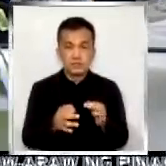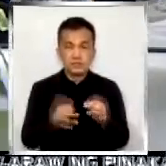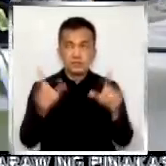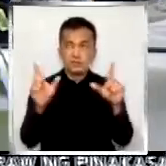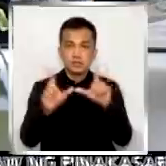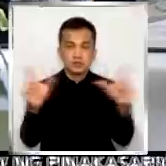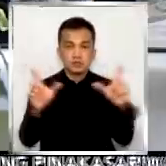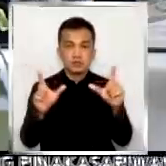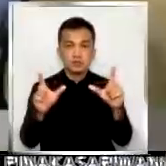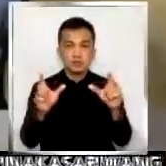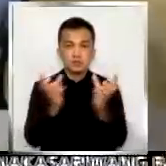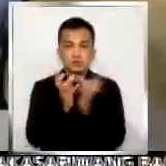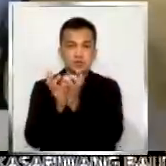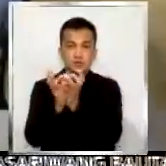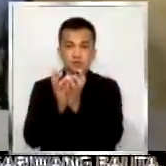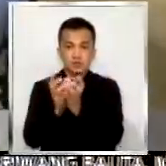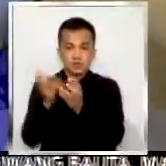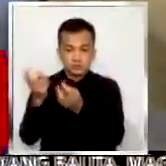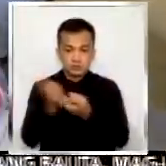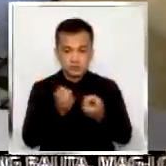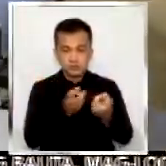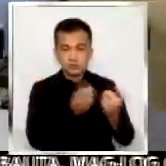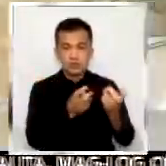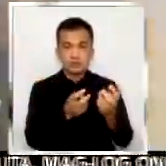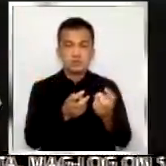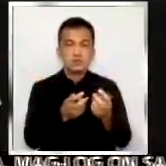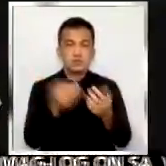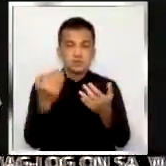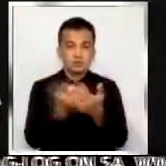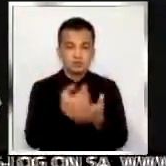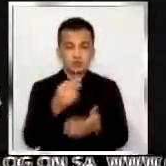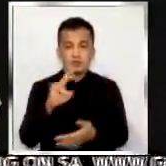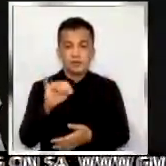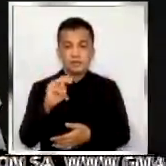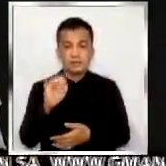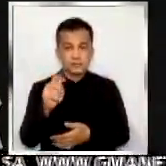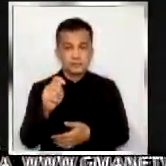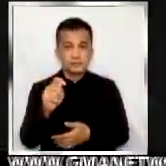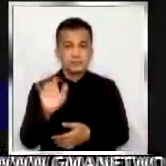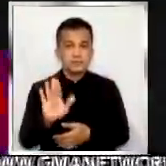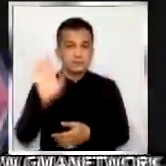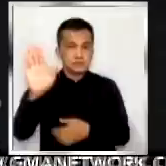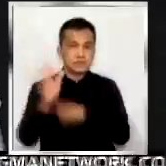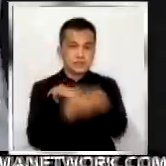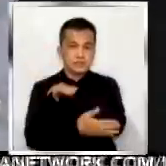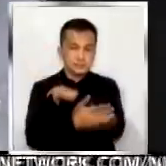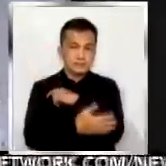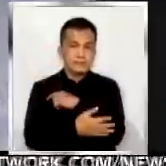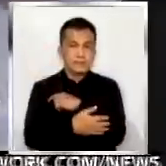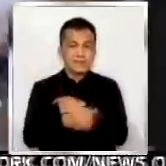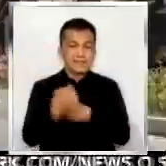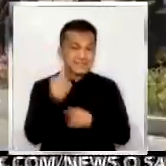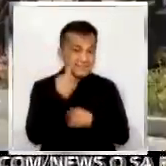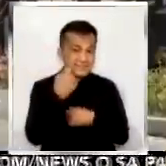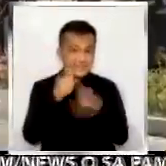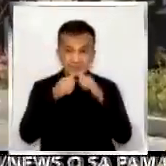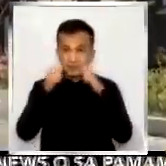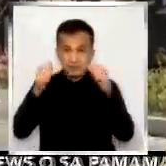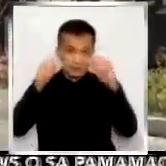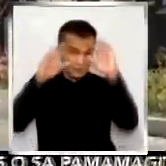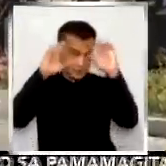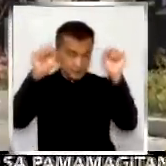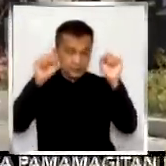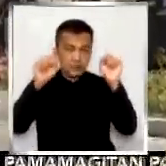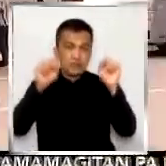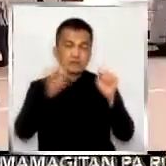transmission ang new variant sa naturang bansa. Pero kanina, inanunsyo ni Presidential Spokesperson Harry Roque na magpapatupad